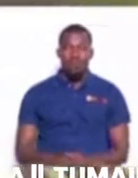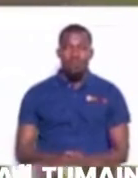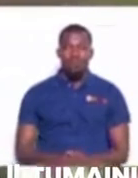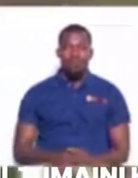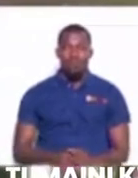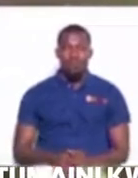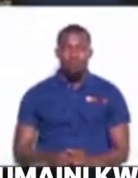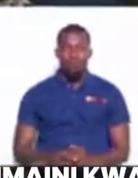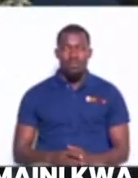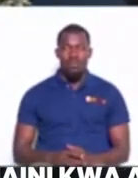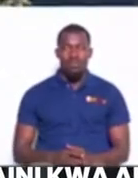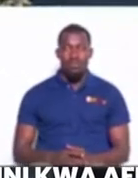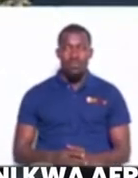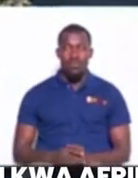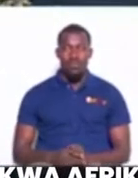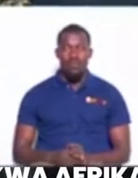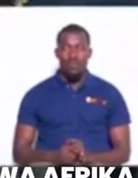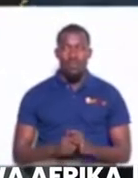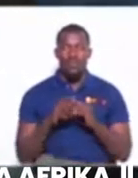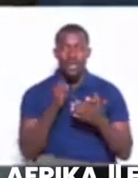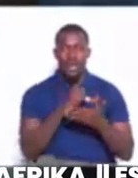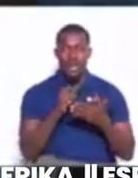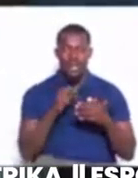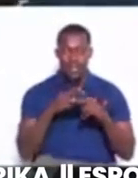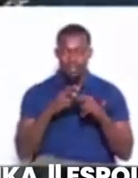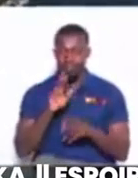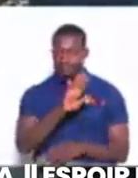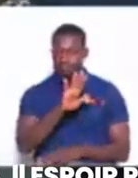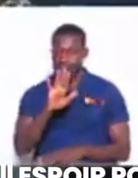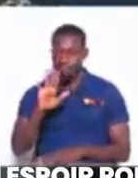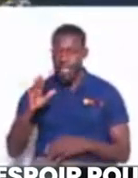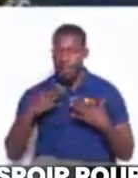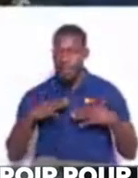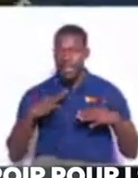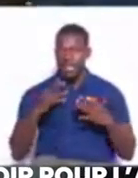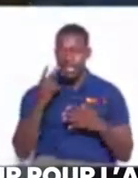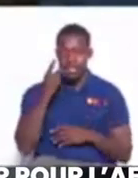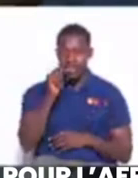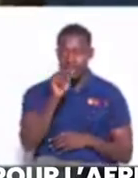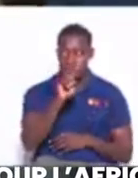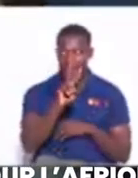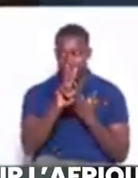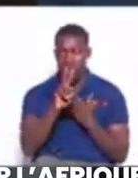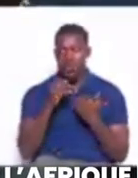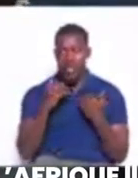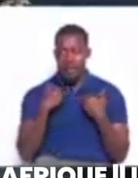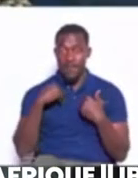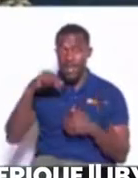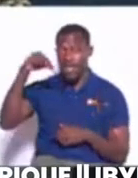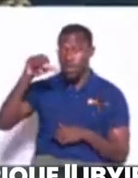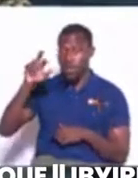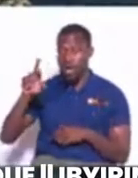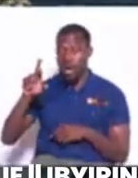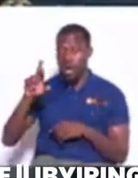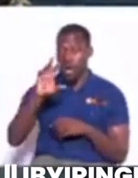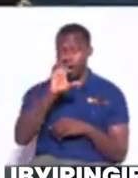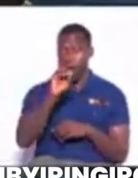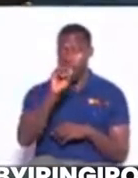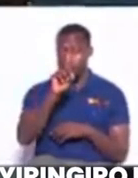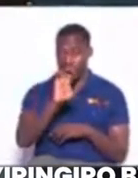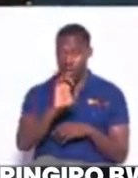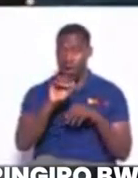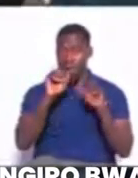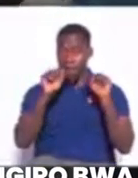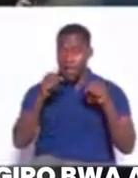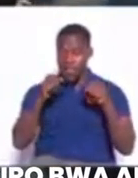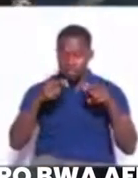sogea, andika jina lako. Wale mnaoangalia kwa njia ya television, kuna QR code iko pale, unaweza ukascan ukapata hiyo